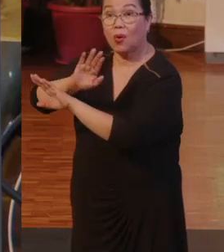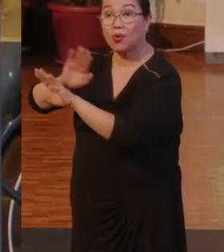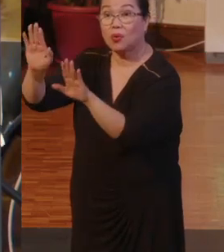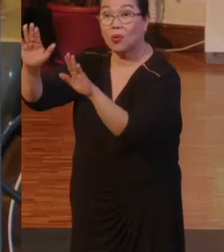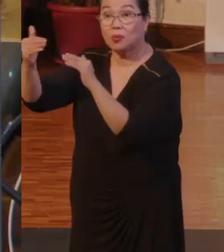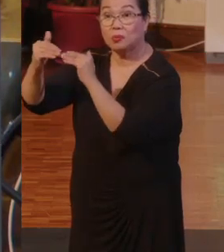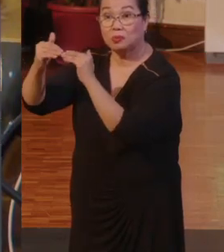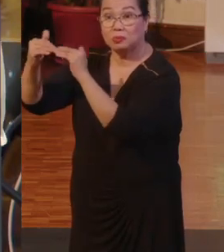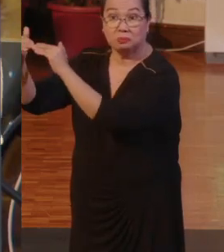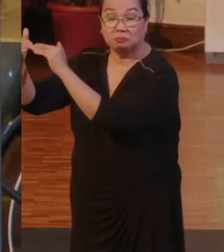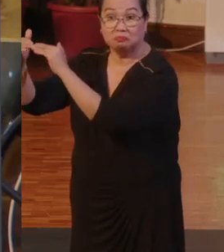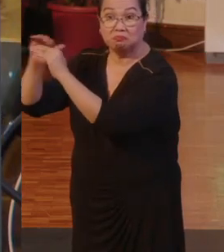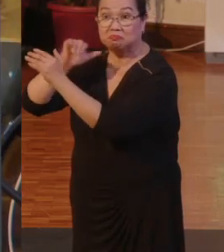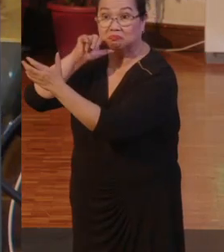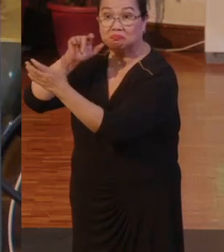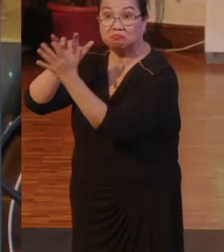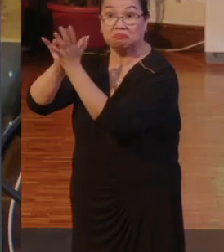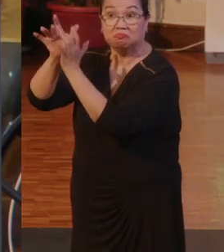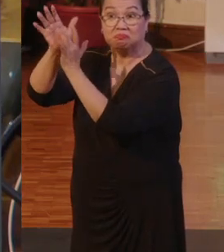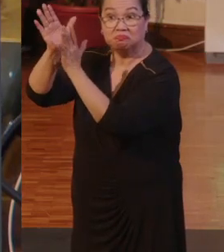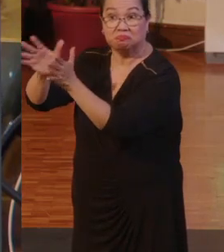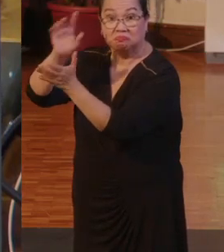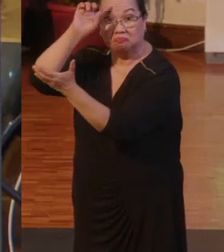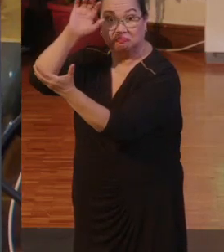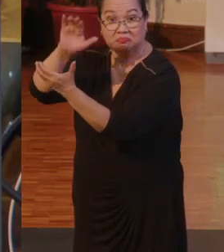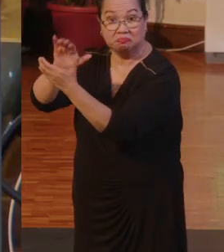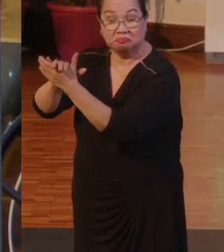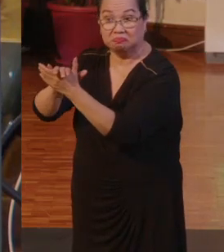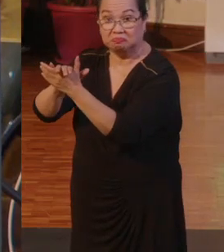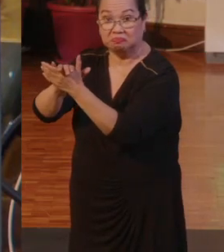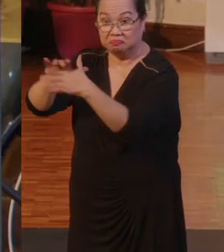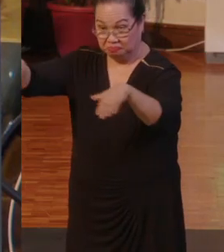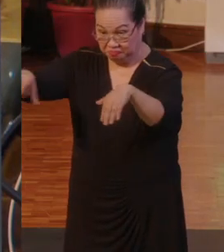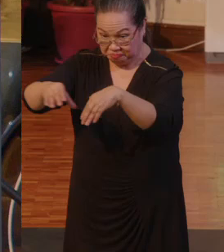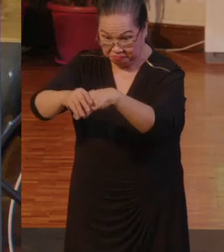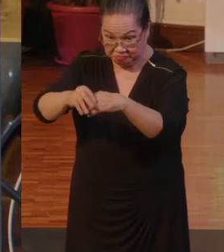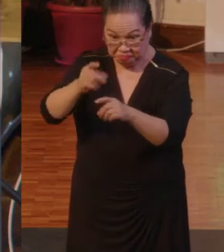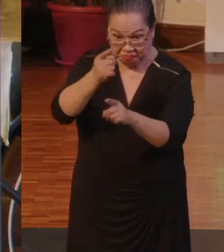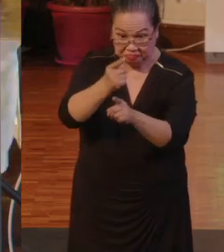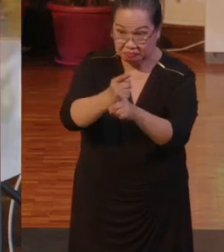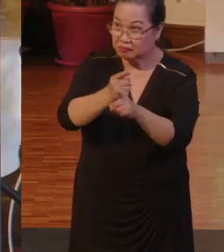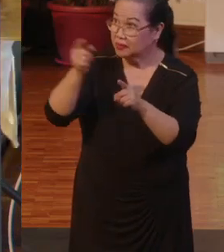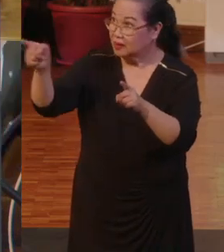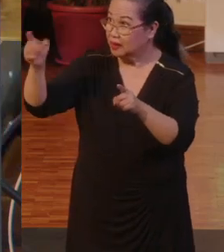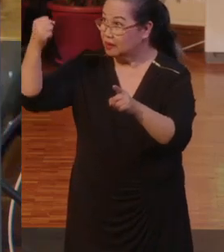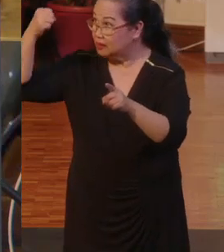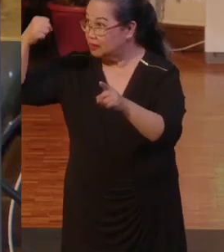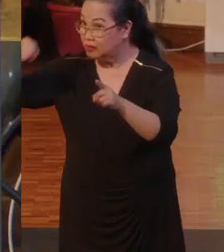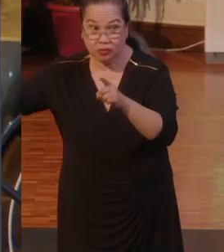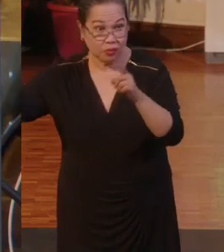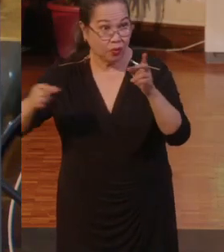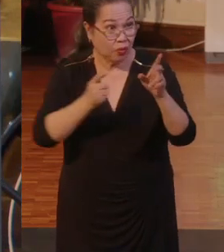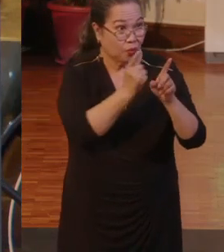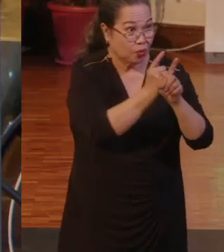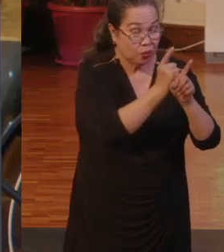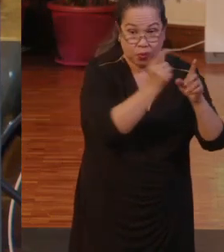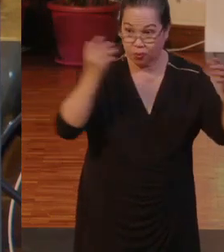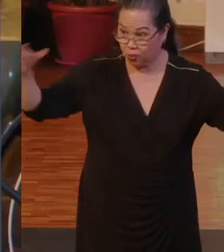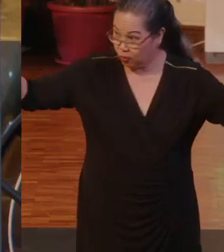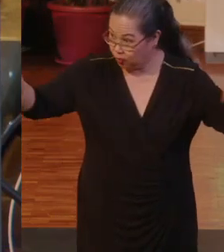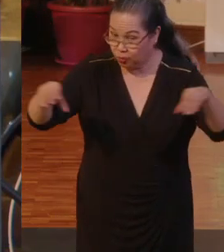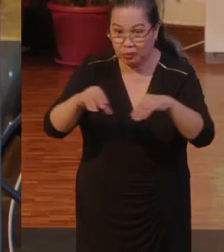ng Diyos. So ito ang pagtatalaga muli ng bayan ng Diyos. Nararapat lang na maging tapat sila sa kanilang paglakad